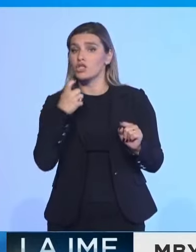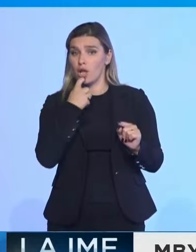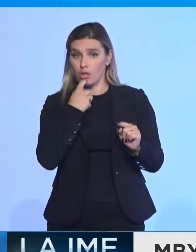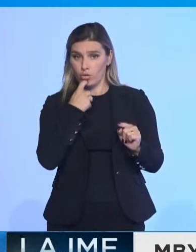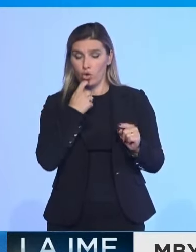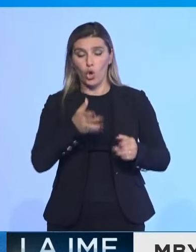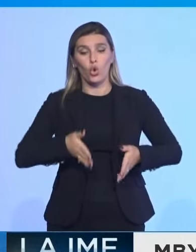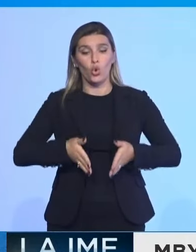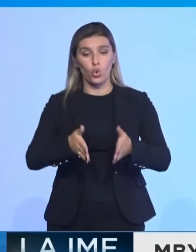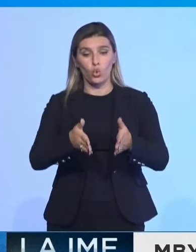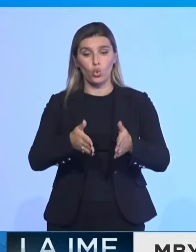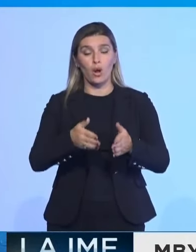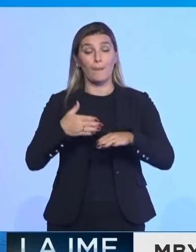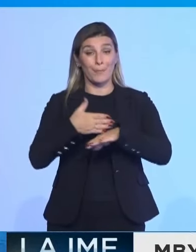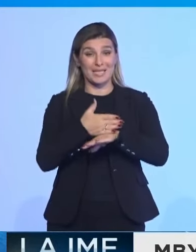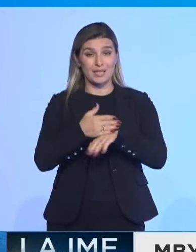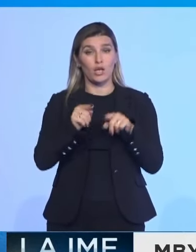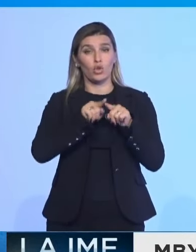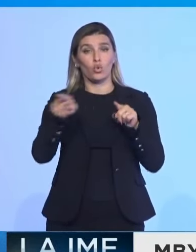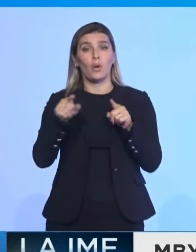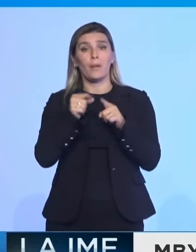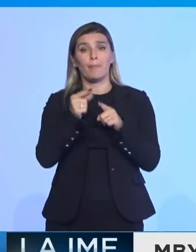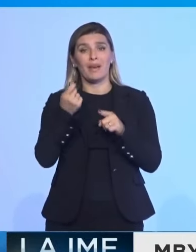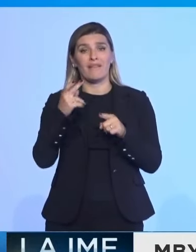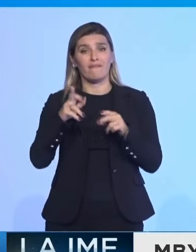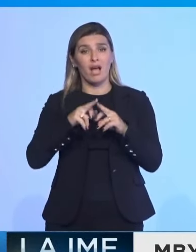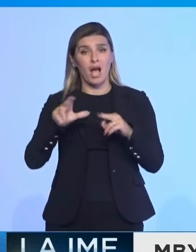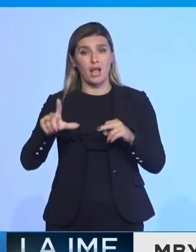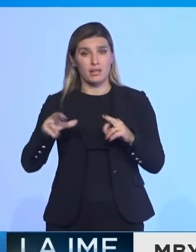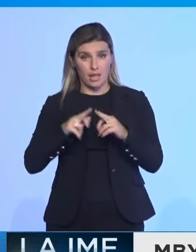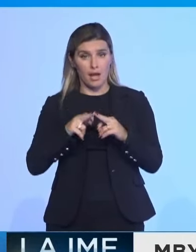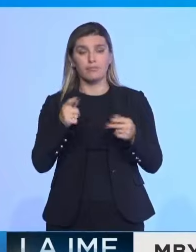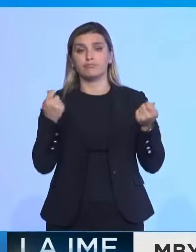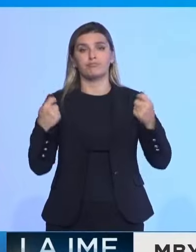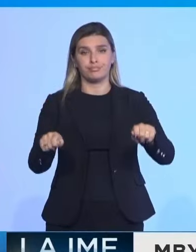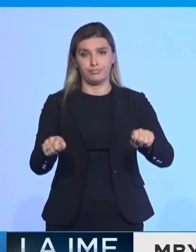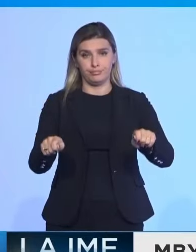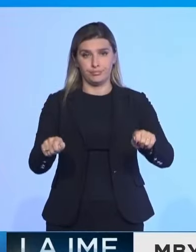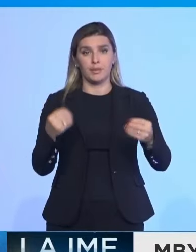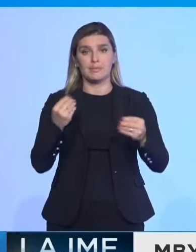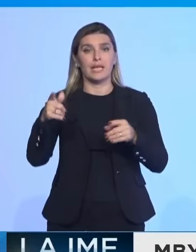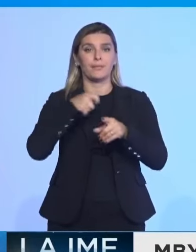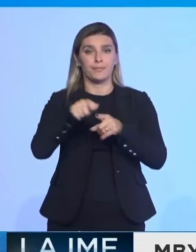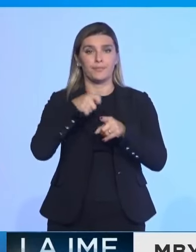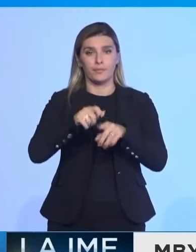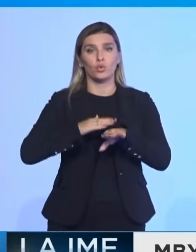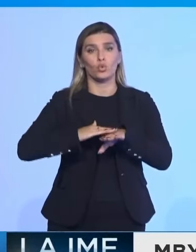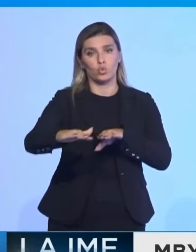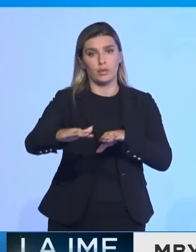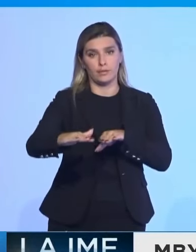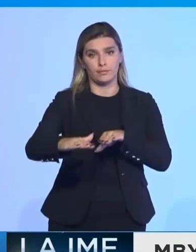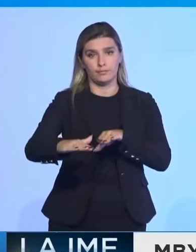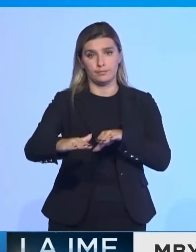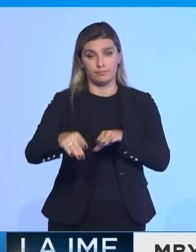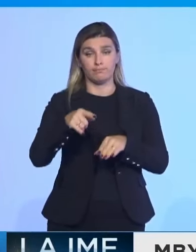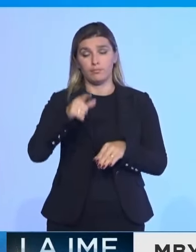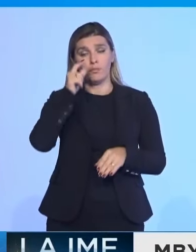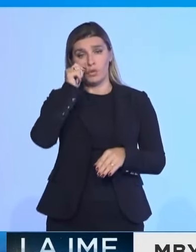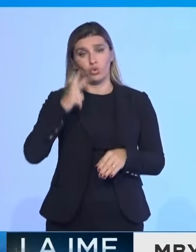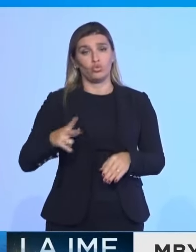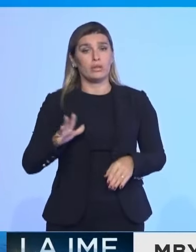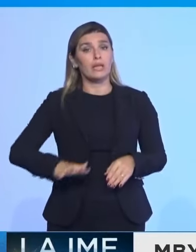nacionale Prizren-Preval do të mbyllet për qarkullim, pasi operatori ekonomik do të filloj asfaltimin e saj. banorët, por